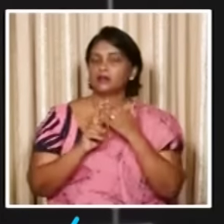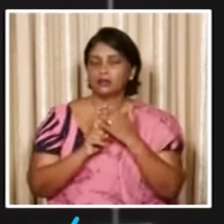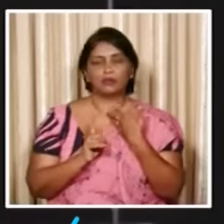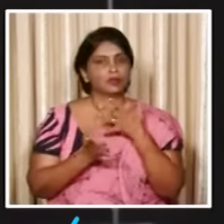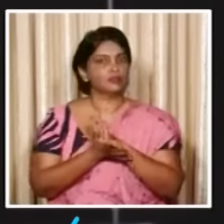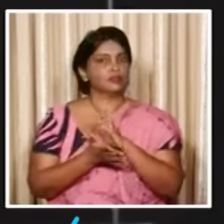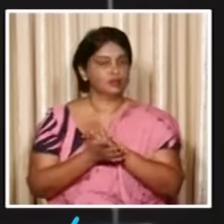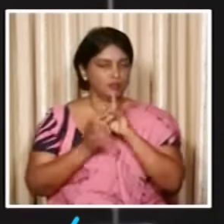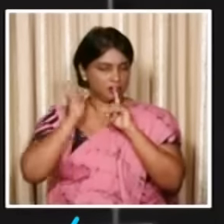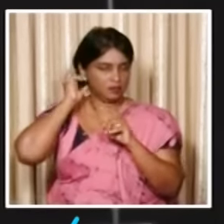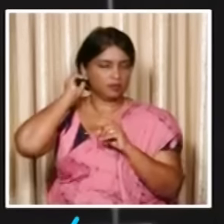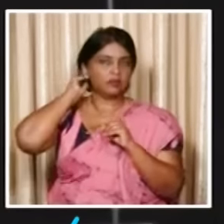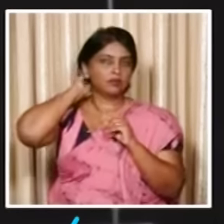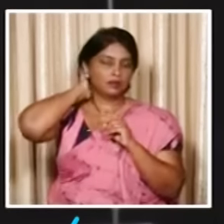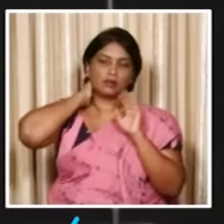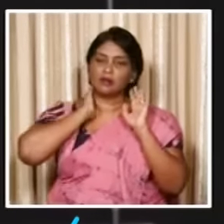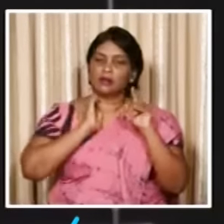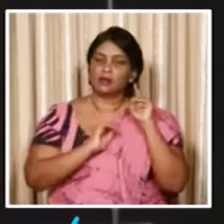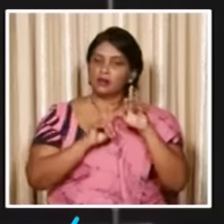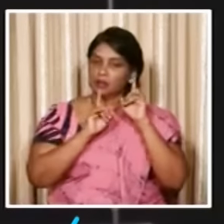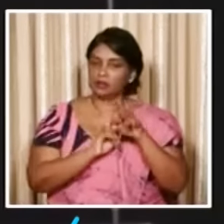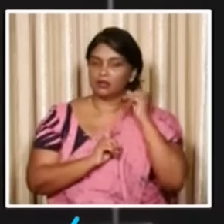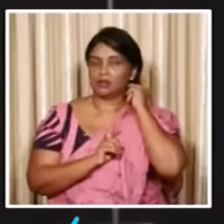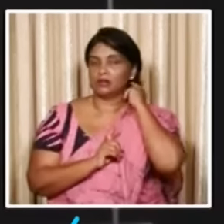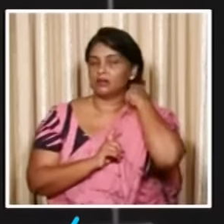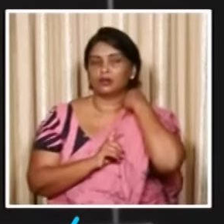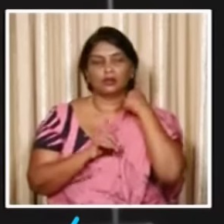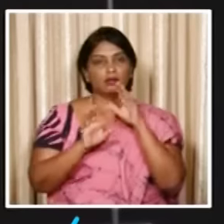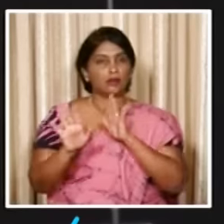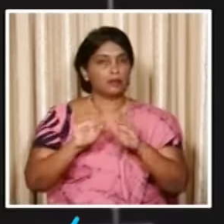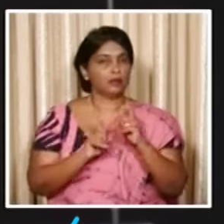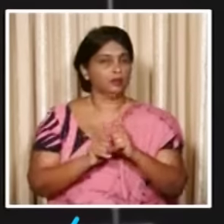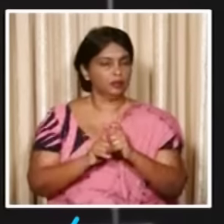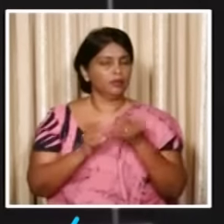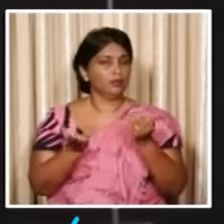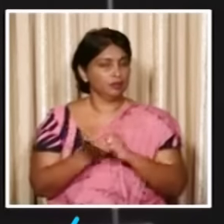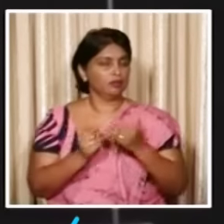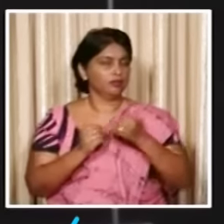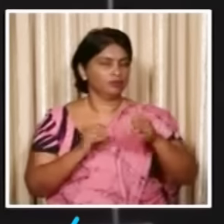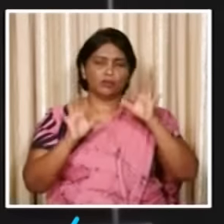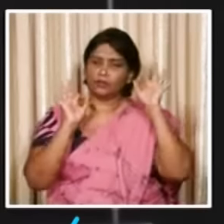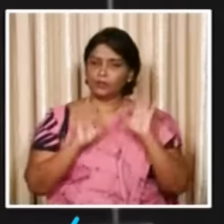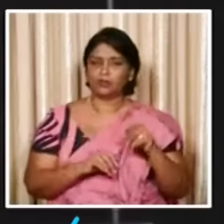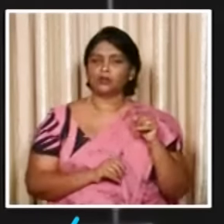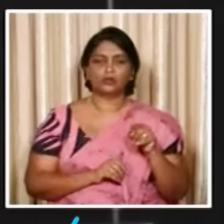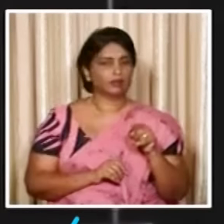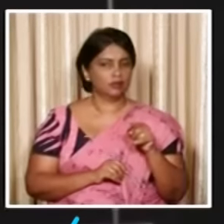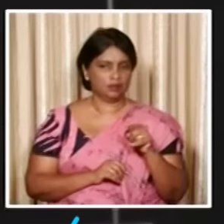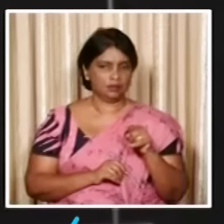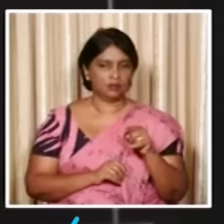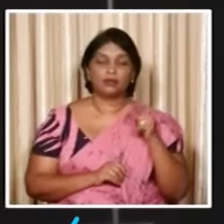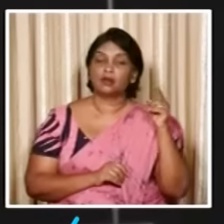செயல்பாடுகளை நிறுத்துவதில் இந்த அரசும் மிலேச்சத்தனமாக நடந்து கொண்ட போலீசாருடைய அடாவடித்தனங்களும் இந்த உயர்ந்த